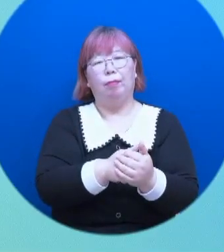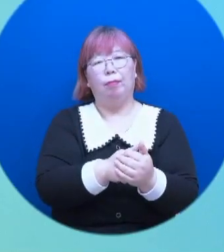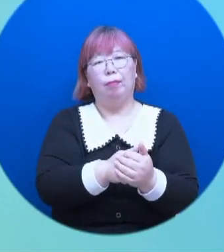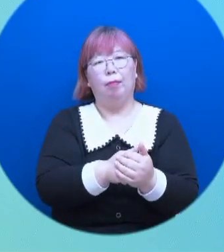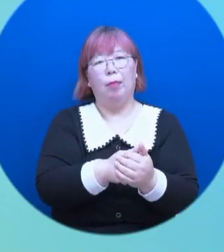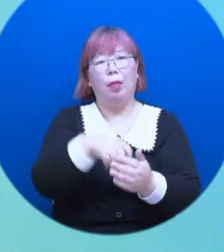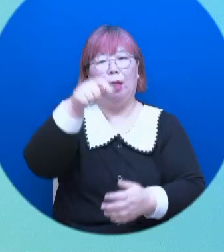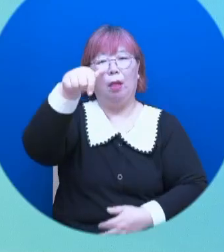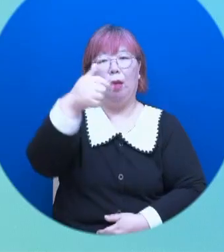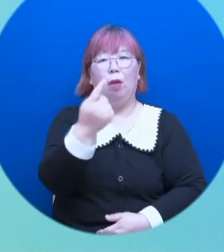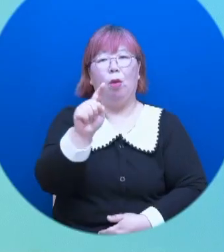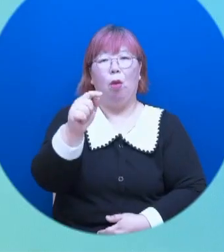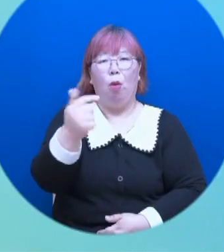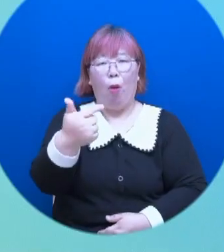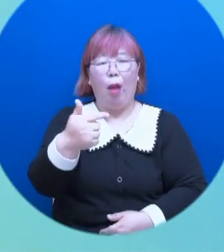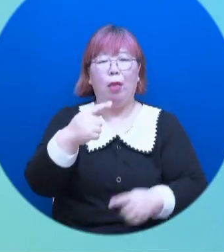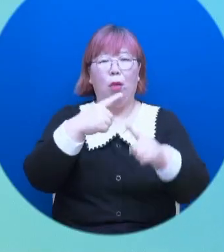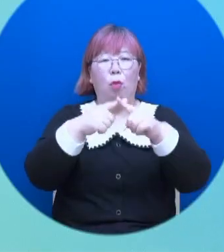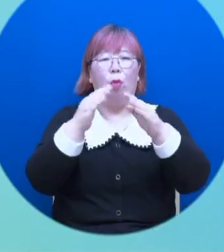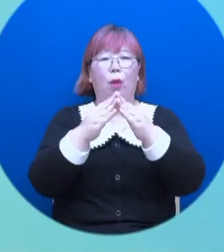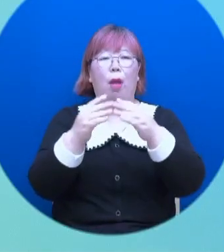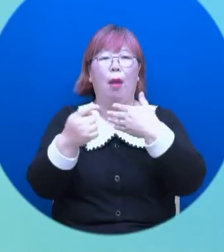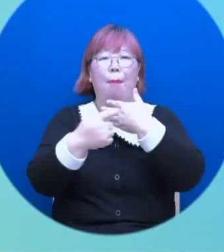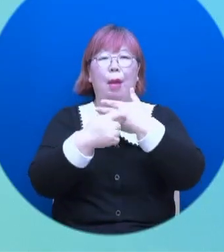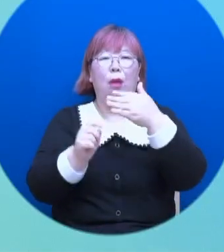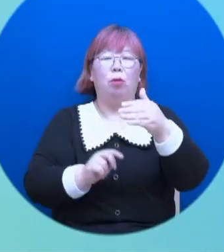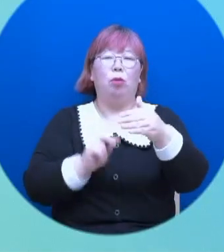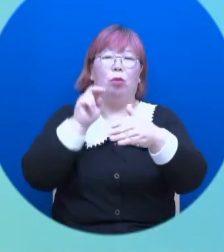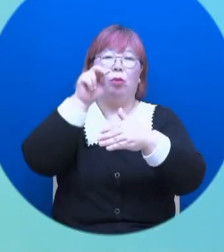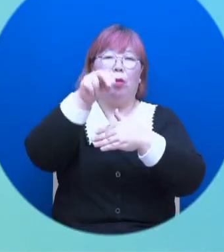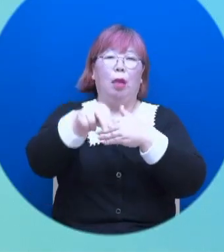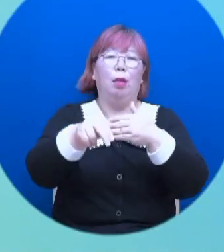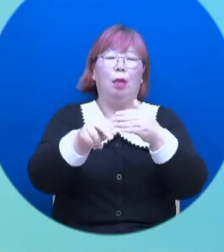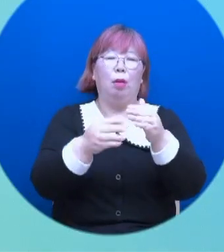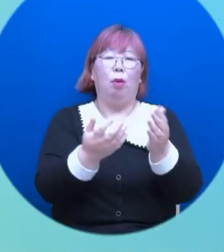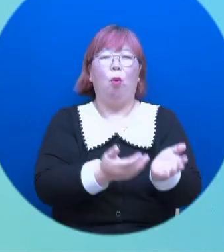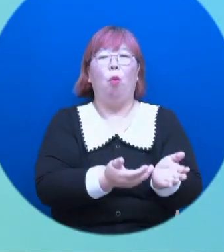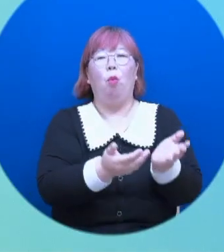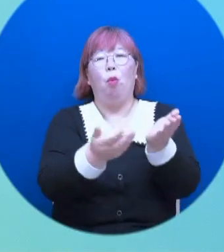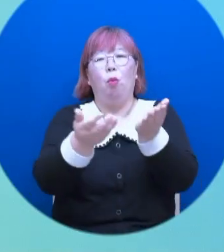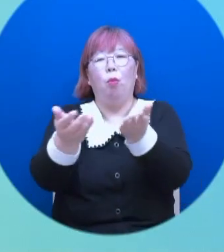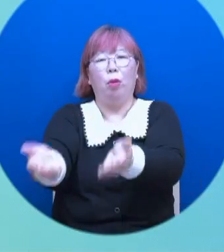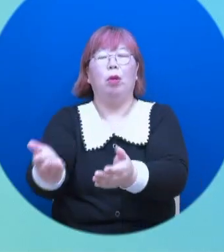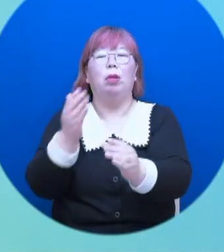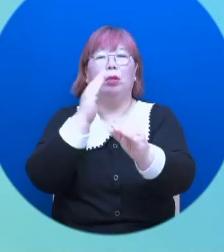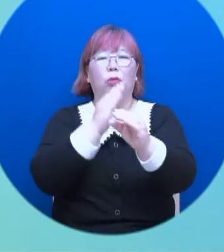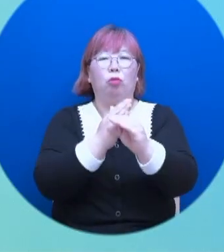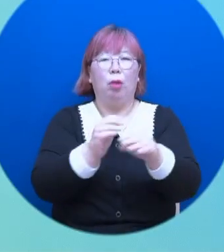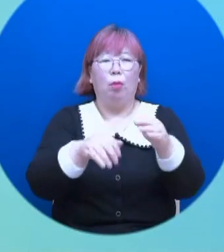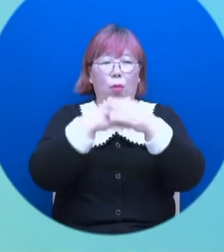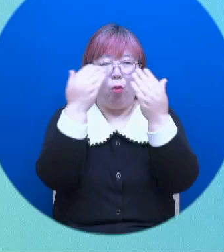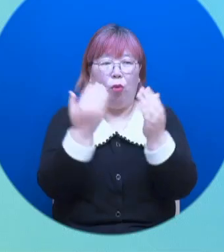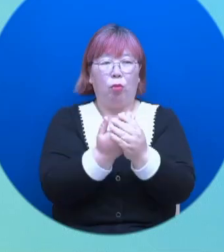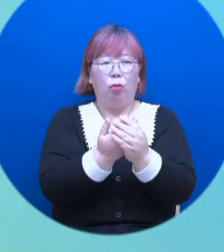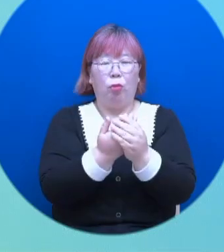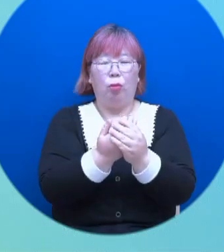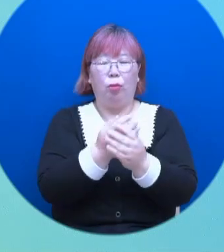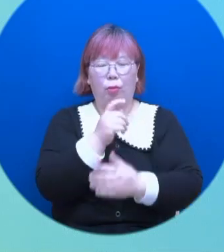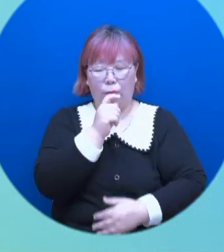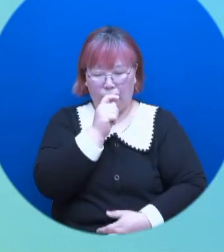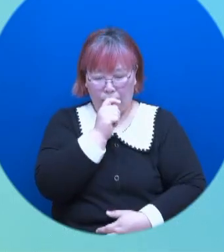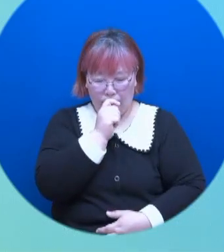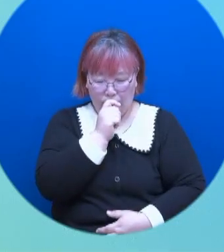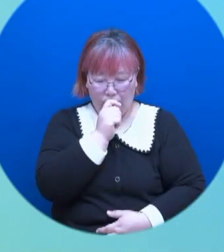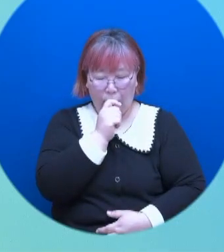관이 나가야 하는 시간입니다. 모두가 숨죽여서 그 장면을